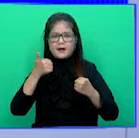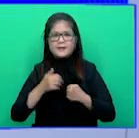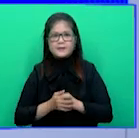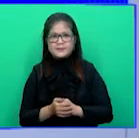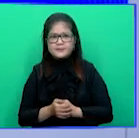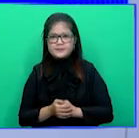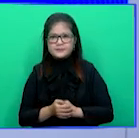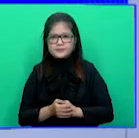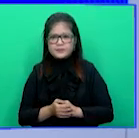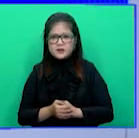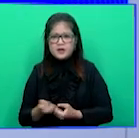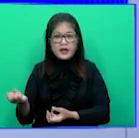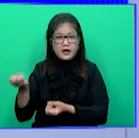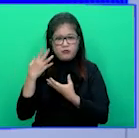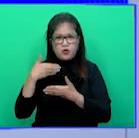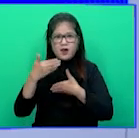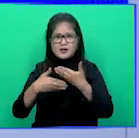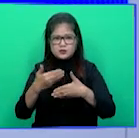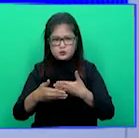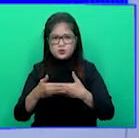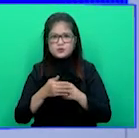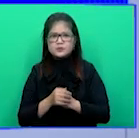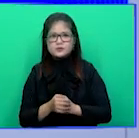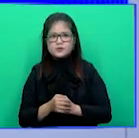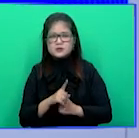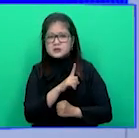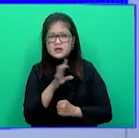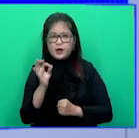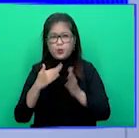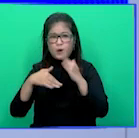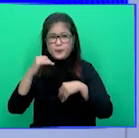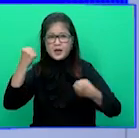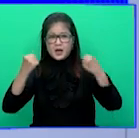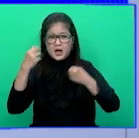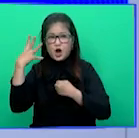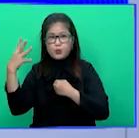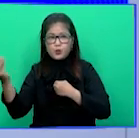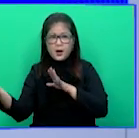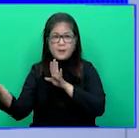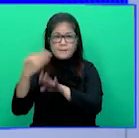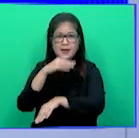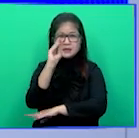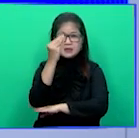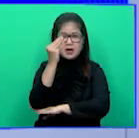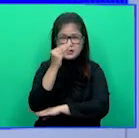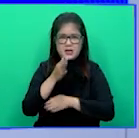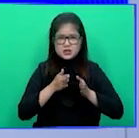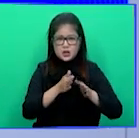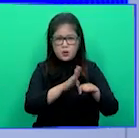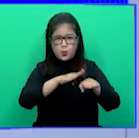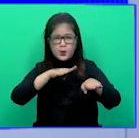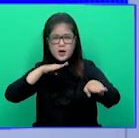kita ke informasi selanjutnya pemirsa bahwa ribuan kendaraan pemudik yang hendak kembali ke ibukota terjebak macet di jalur Arteri